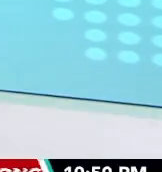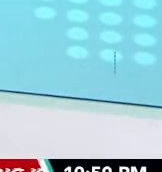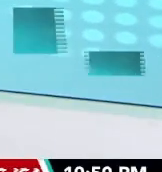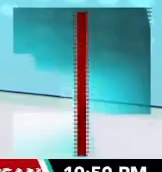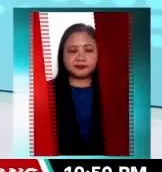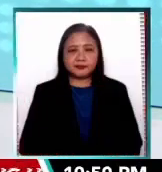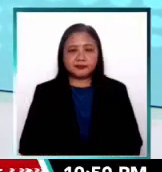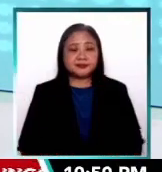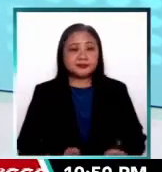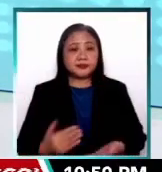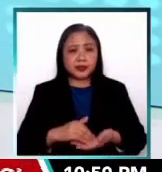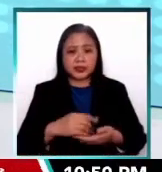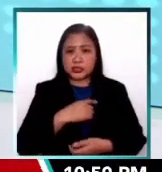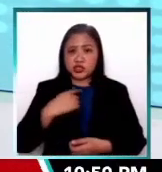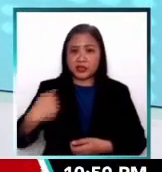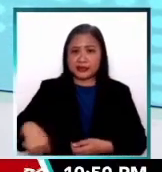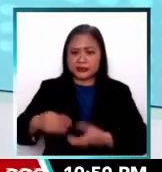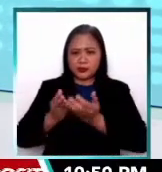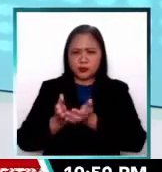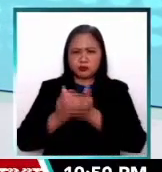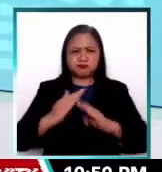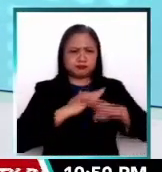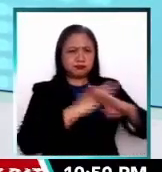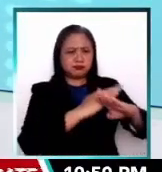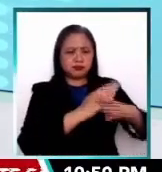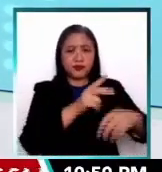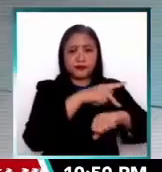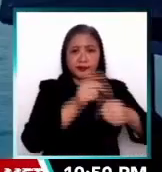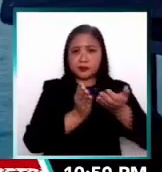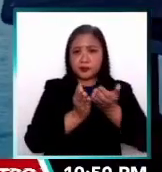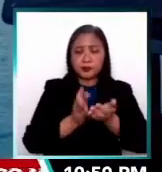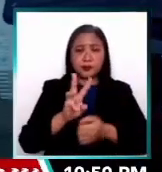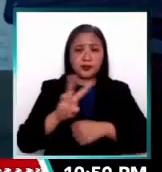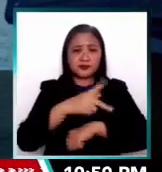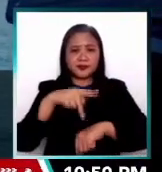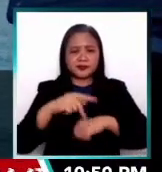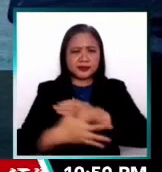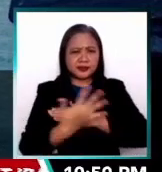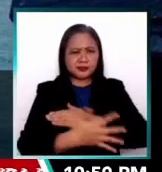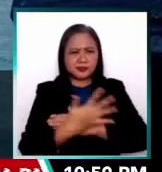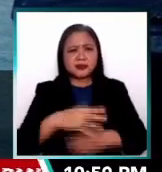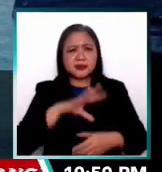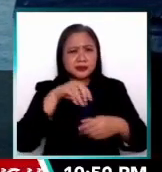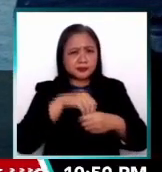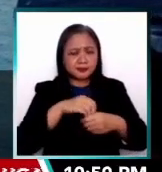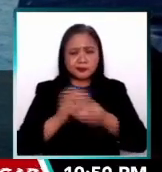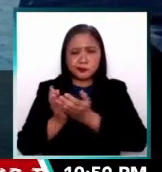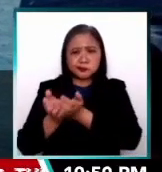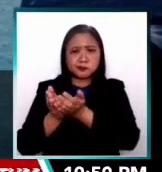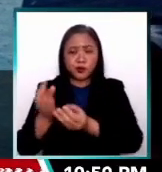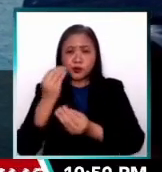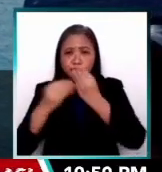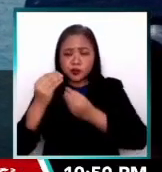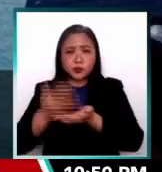Buling tinangka ng Chinese Coast Guard na harangin ang mga barko ng Pilipinas sa West Philippine Sea. Sakay na mga barko ang mga pagkain at iba pang supply